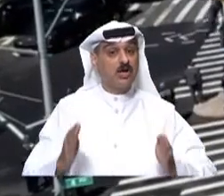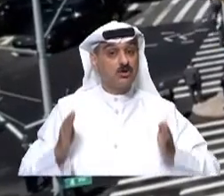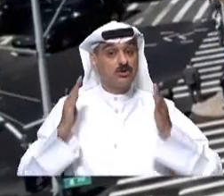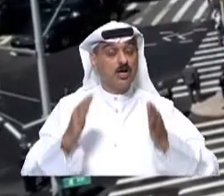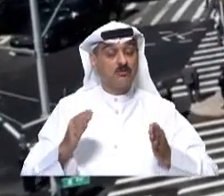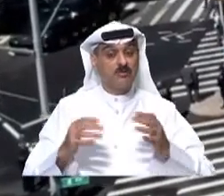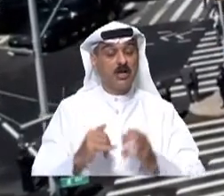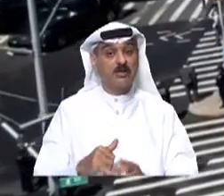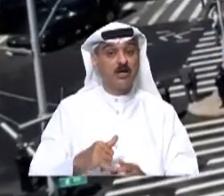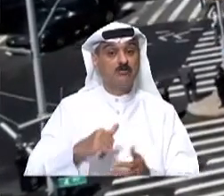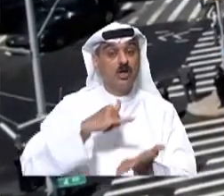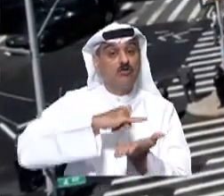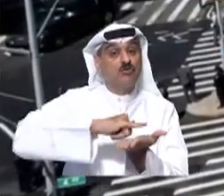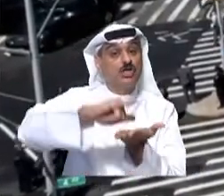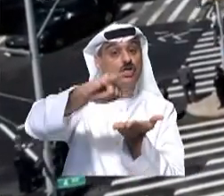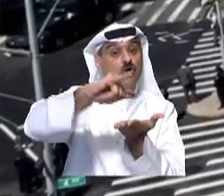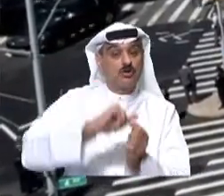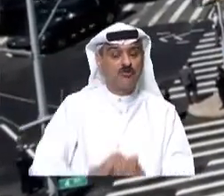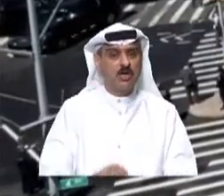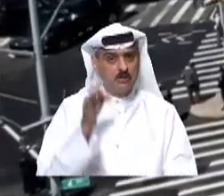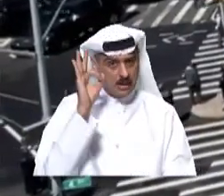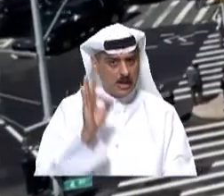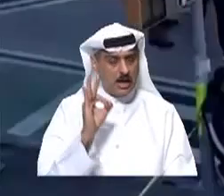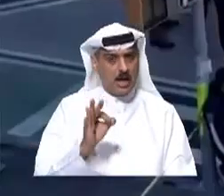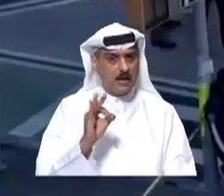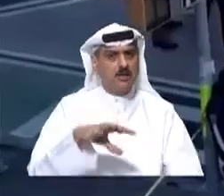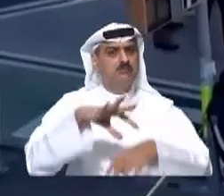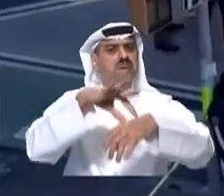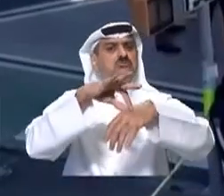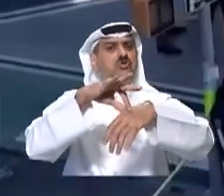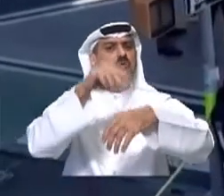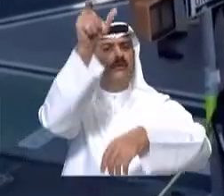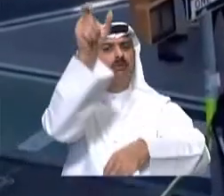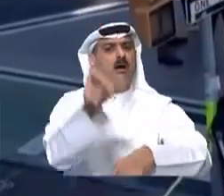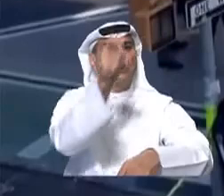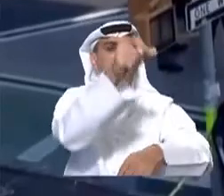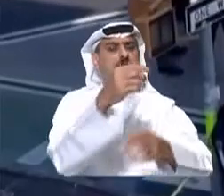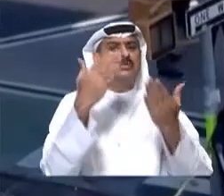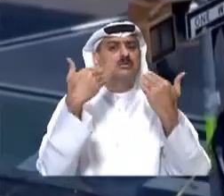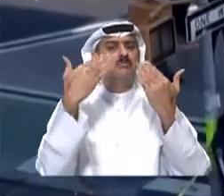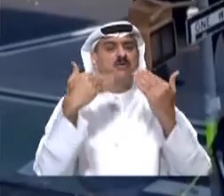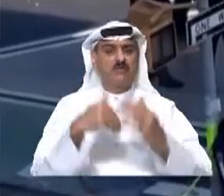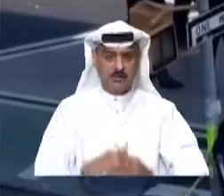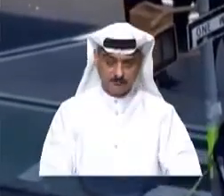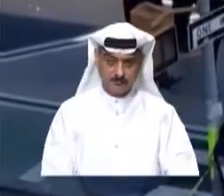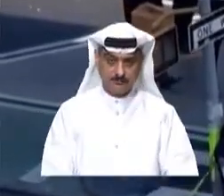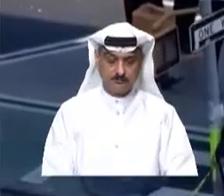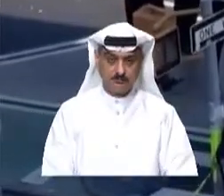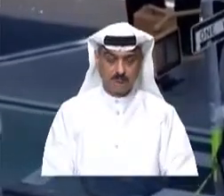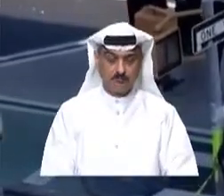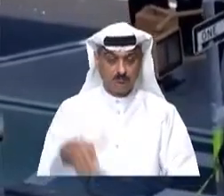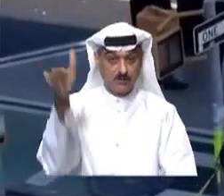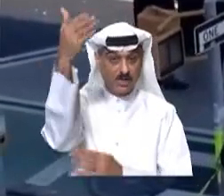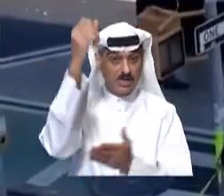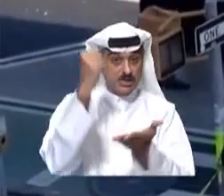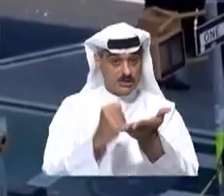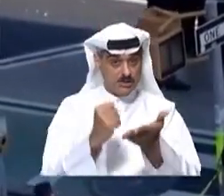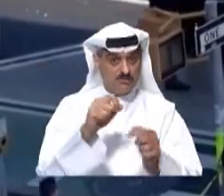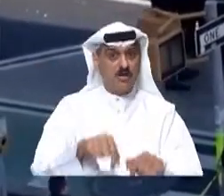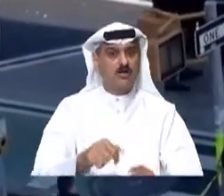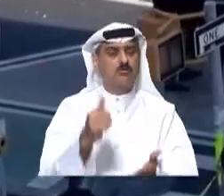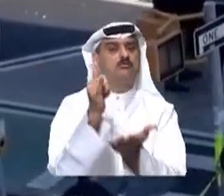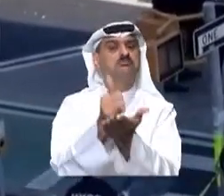نيويورك للتأكد من عدم وجود مواطنين كويتيين بين الجرحى. وأوضحت القنصلية بأن السلطات